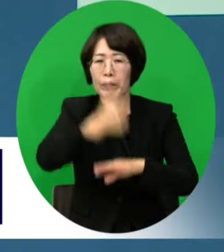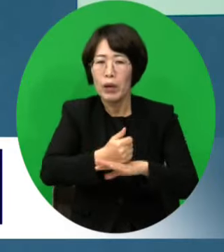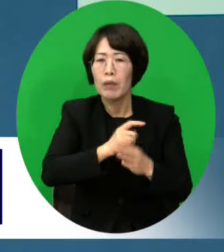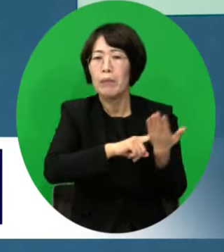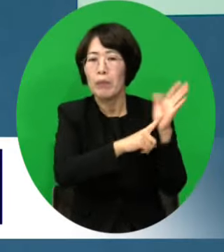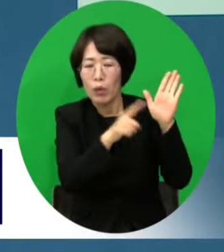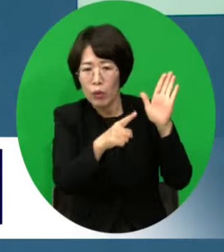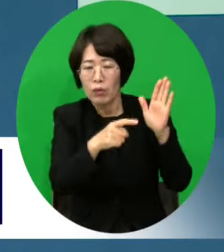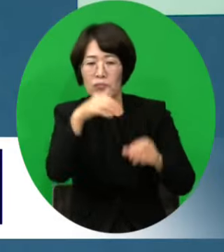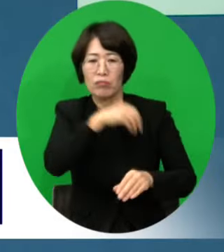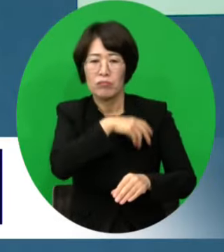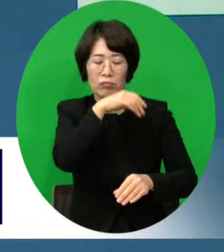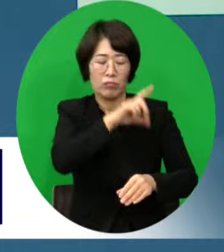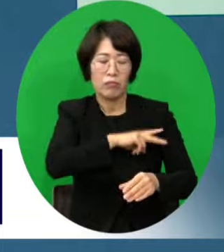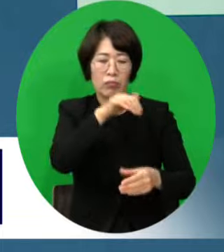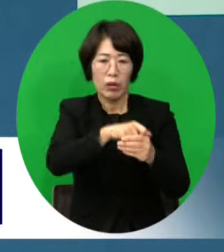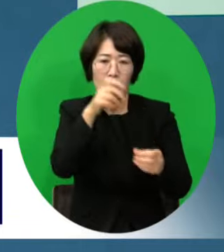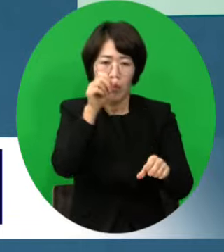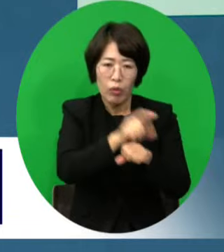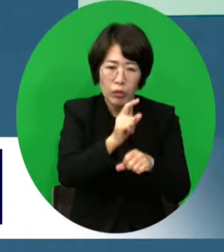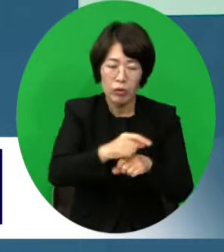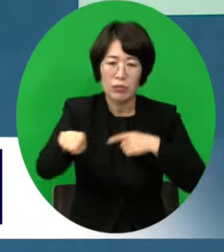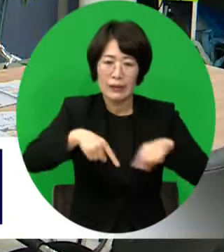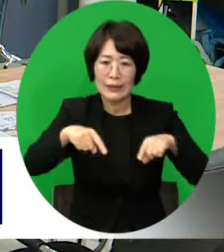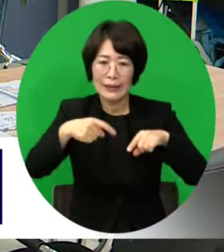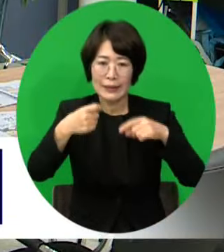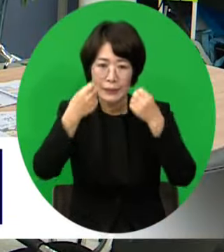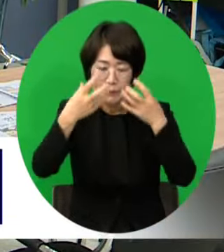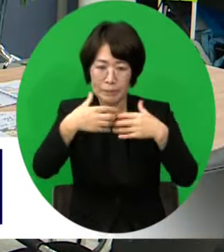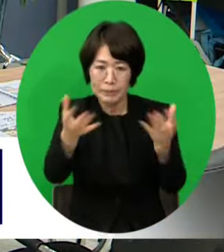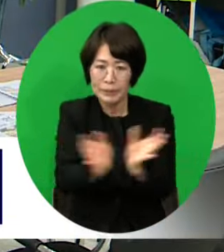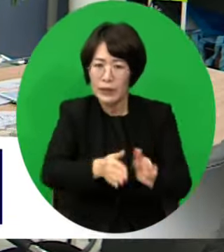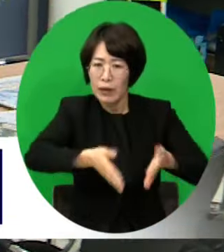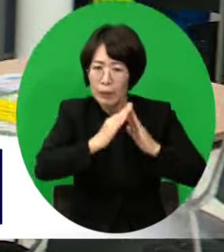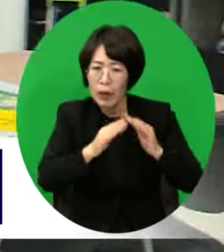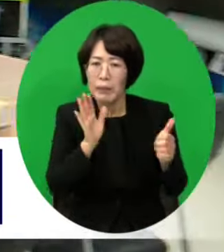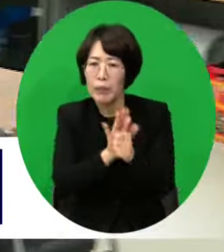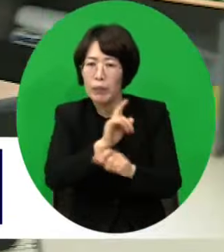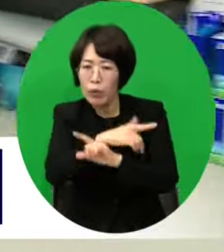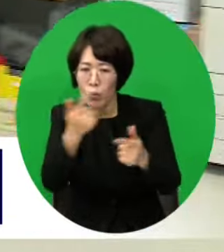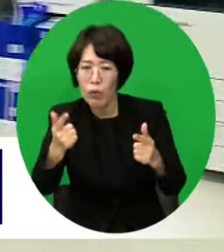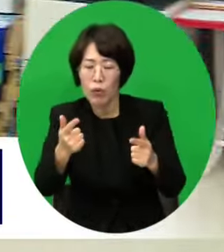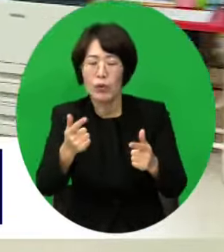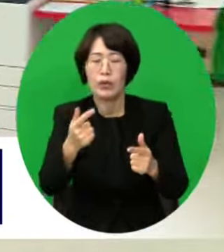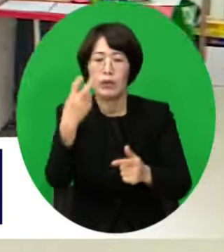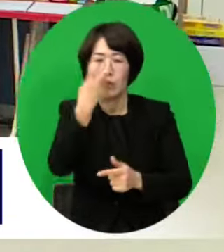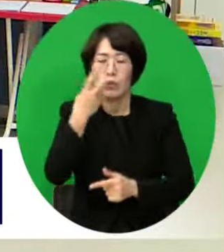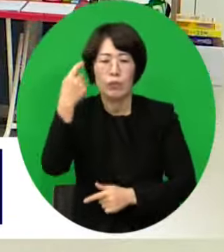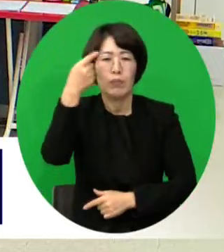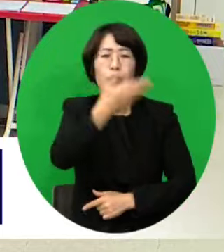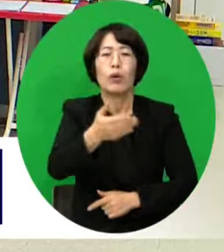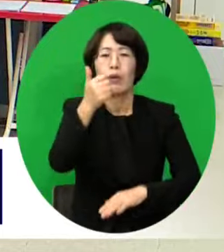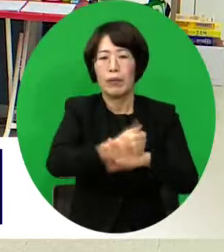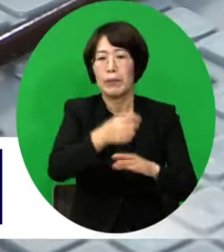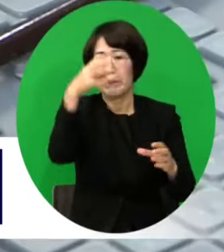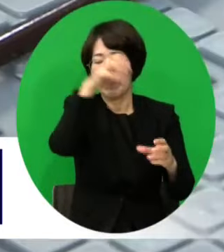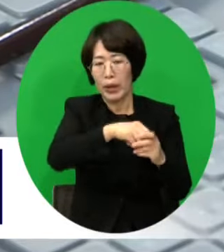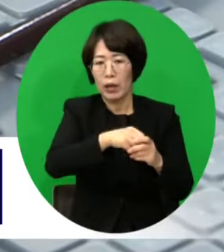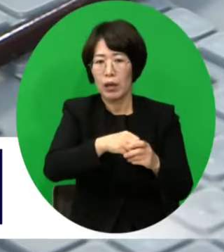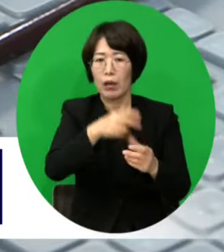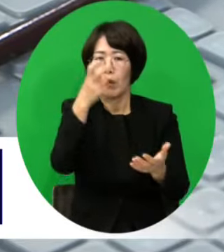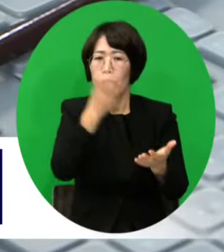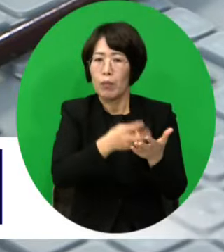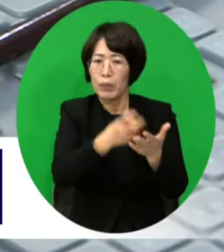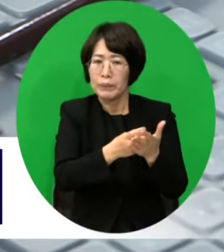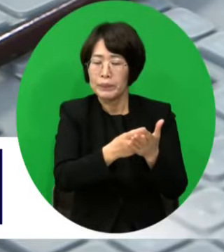총선 성격과 신당에 대한 지지도 정당 지지율 등에 대한 여론 조사 결과가 포함됐습니다 공직 선거법상